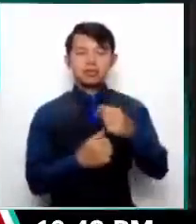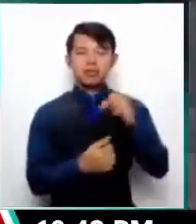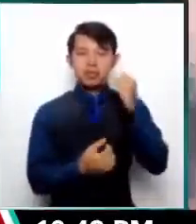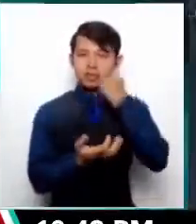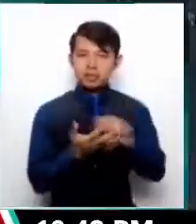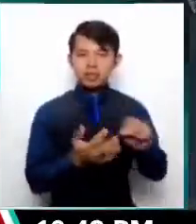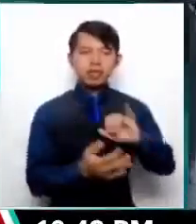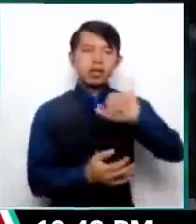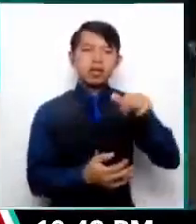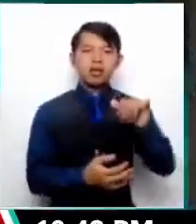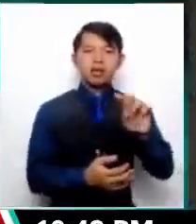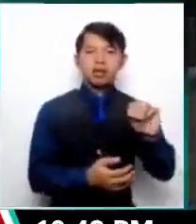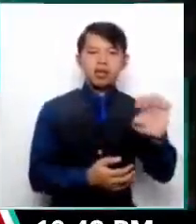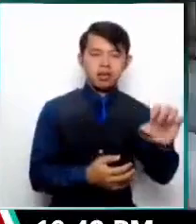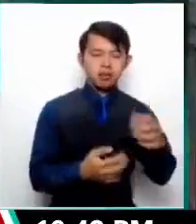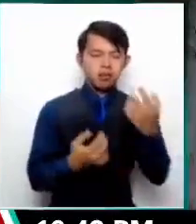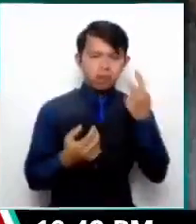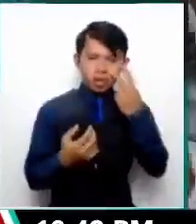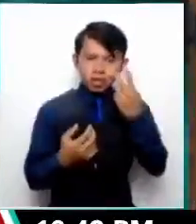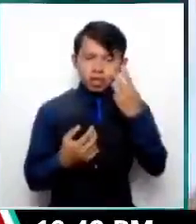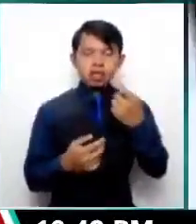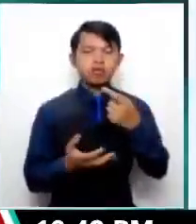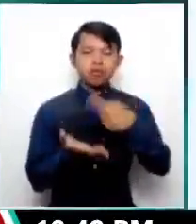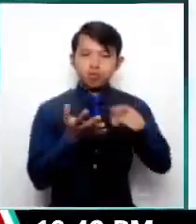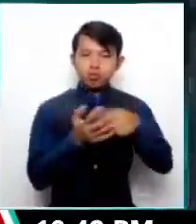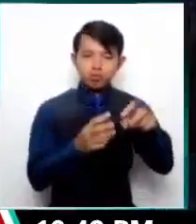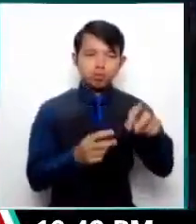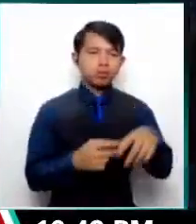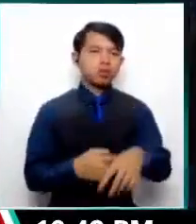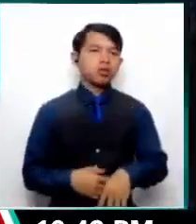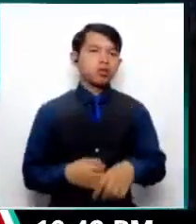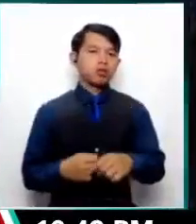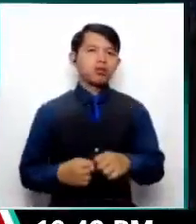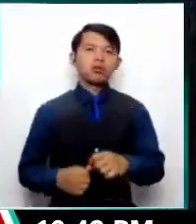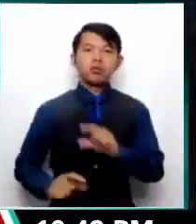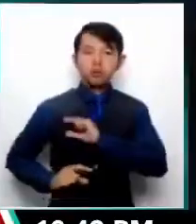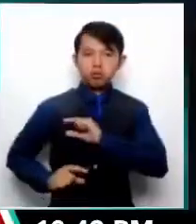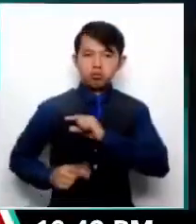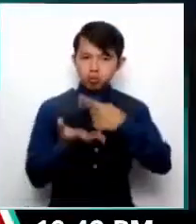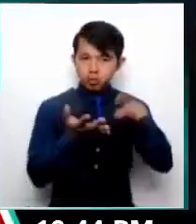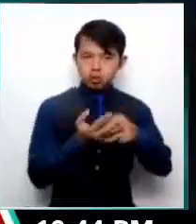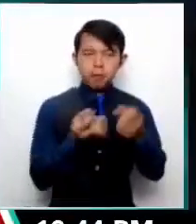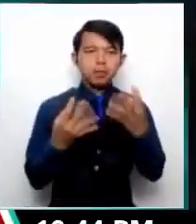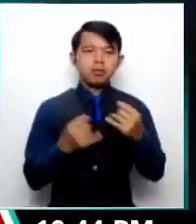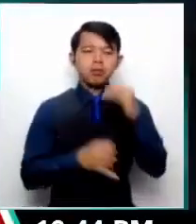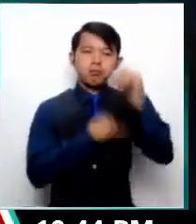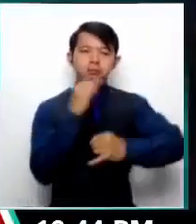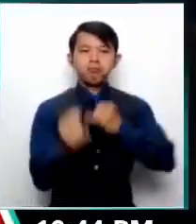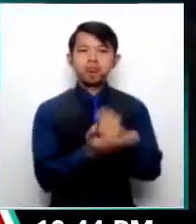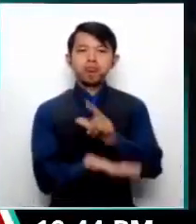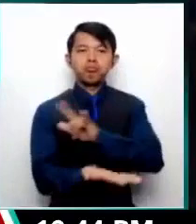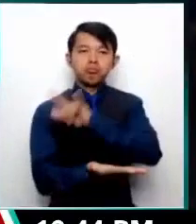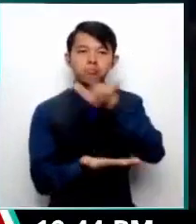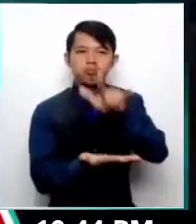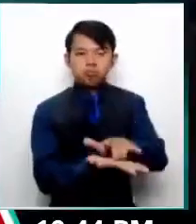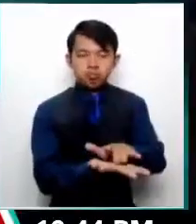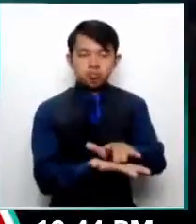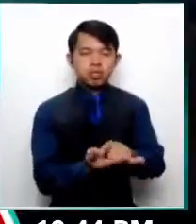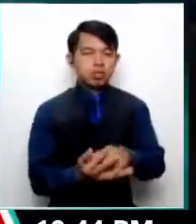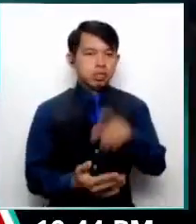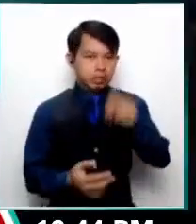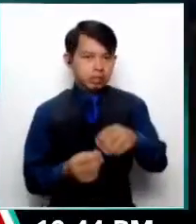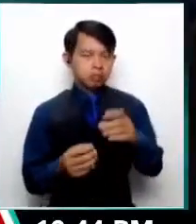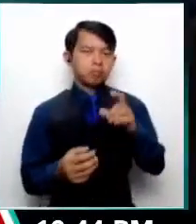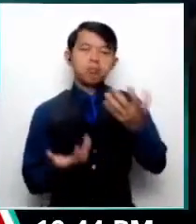security check, lalo't marami raw ang international flights. Kailangan natin dito ay magdagdag lang siguro ng personnel